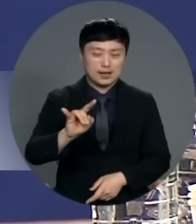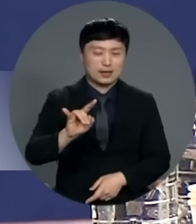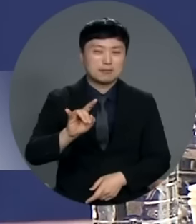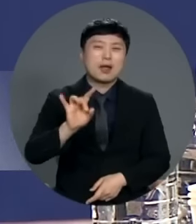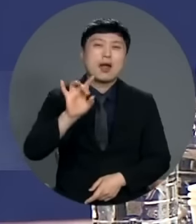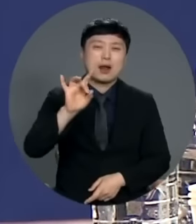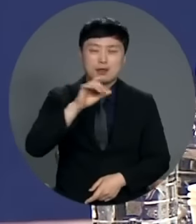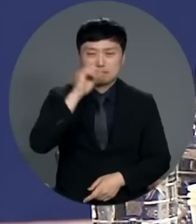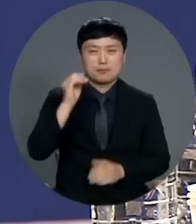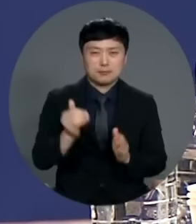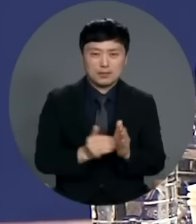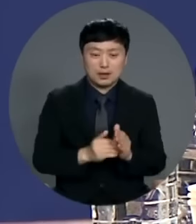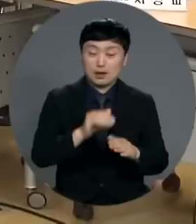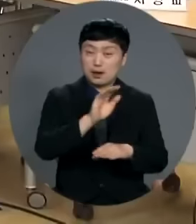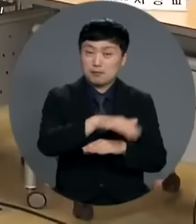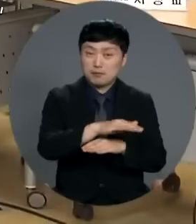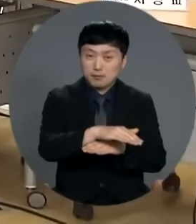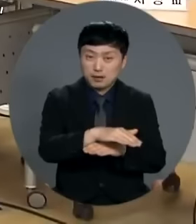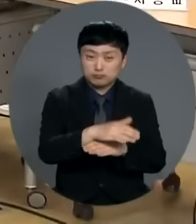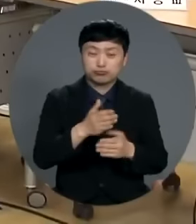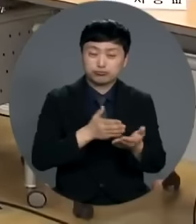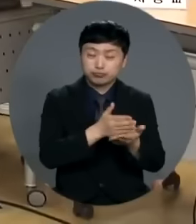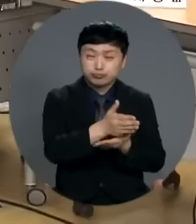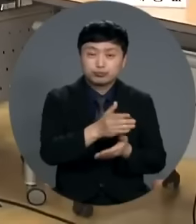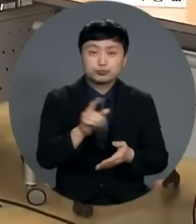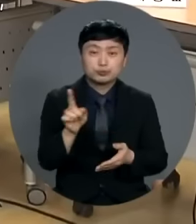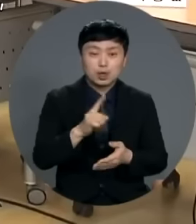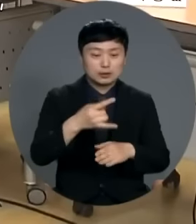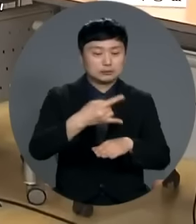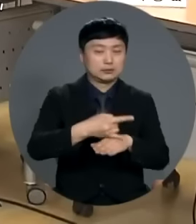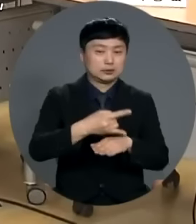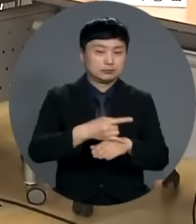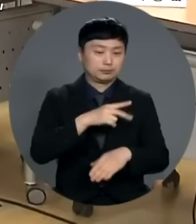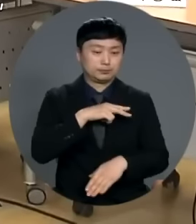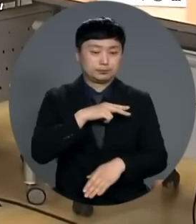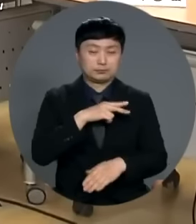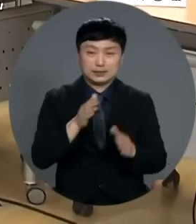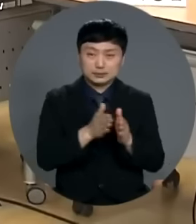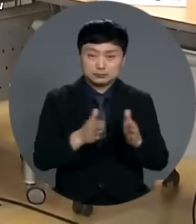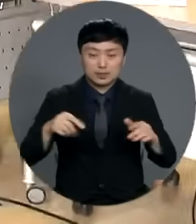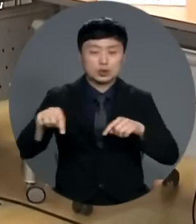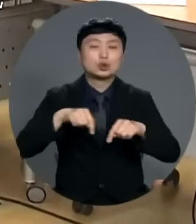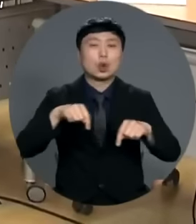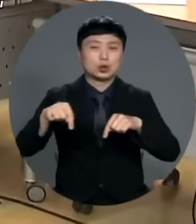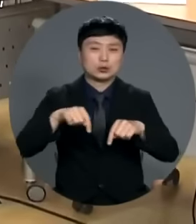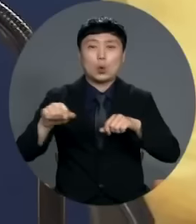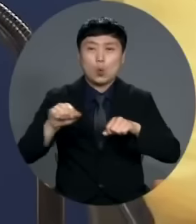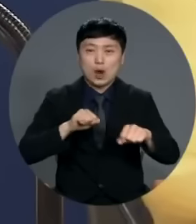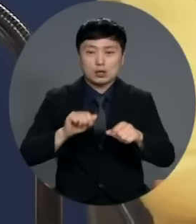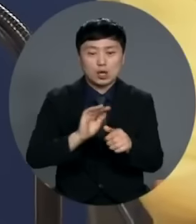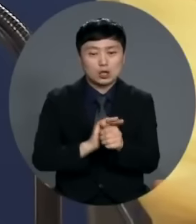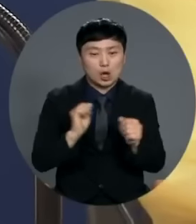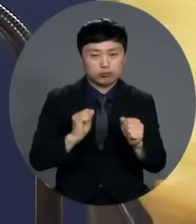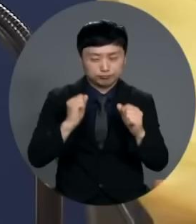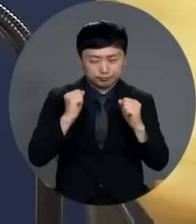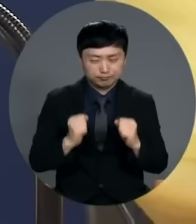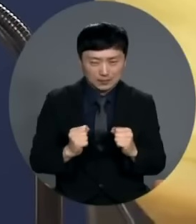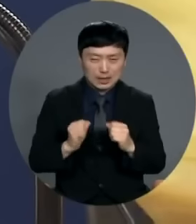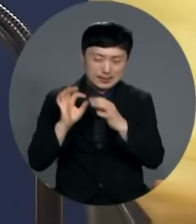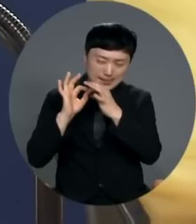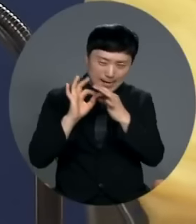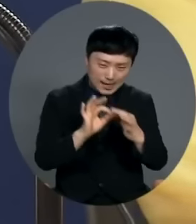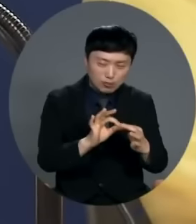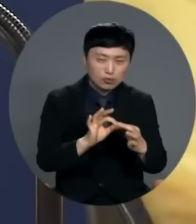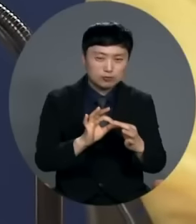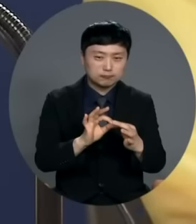위원장입니다. 농업인이기도 한 임 당선인은 의성군 의원을 시작으로 정치에 입문해 경북을 떠나지 않고